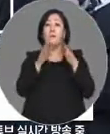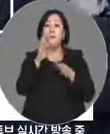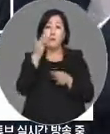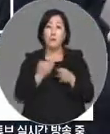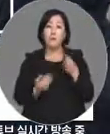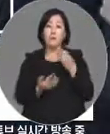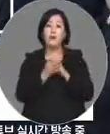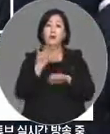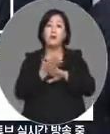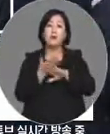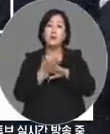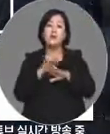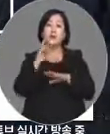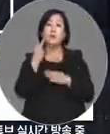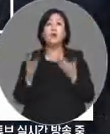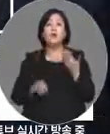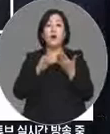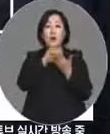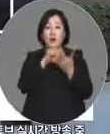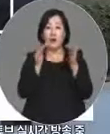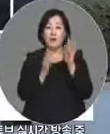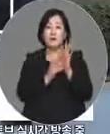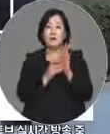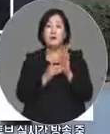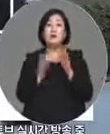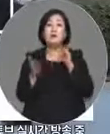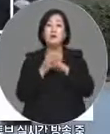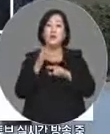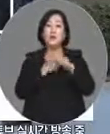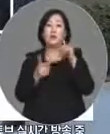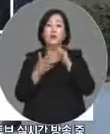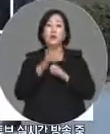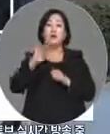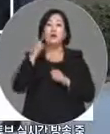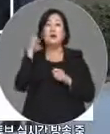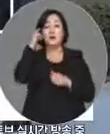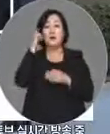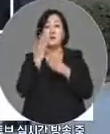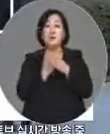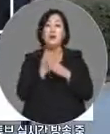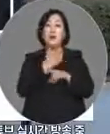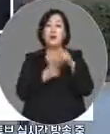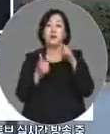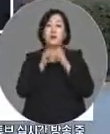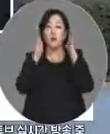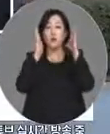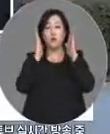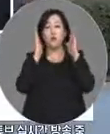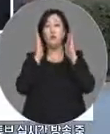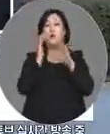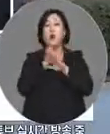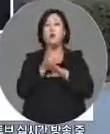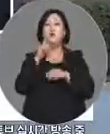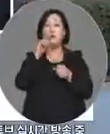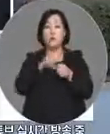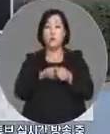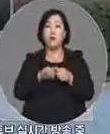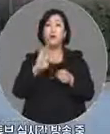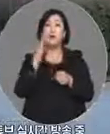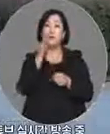혹은 다른 학과에 편입을 해서 학사 혹은 또더 나아가서 석사까지 좀더 공부를 하고 싶은 그런 목표가